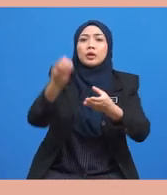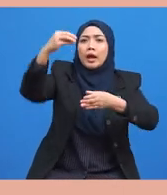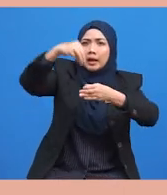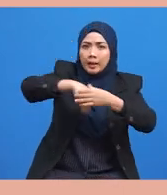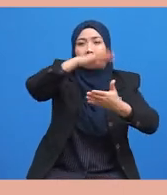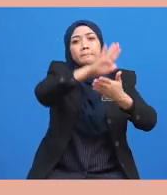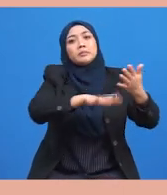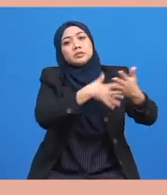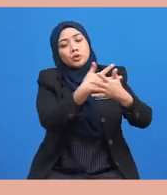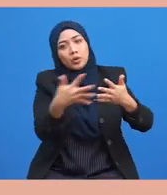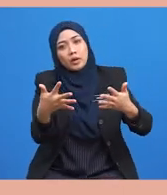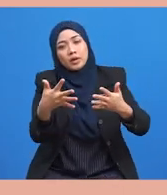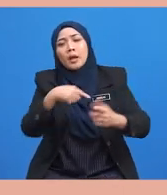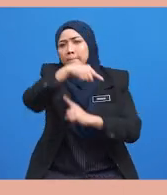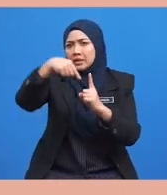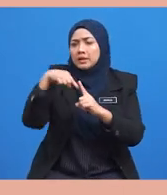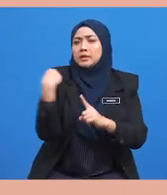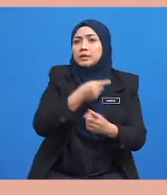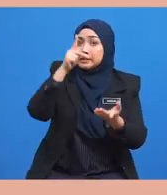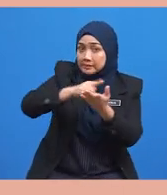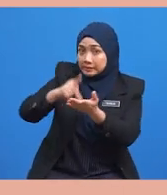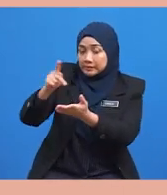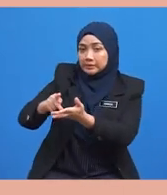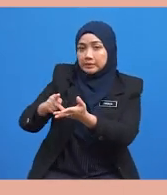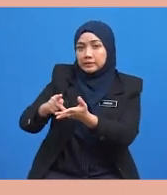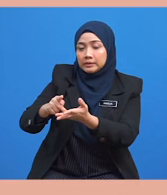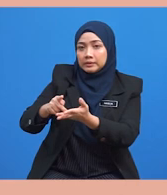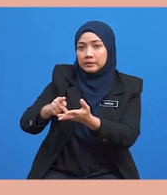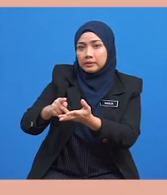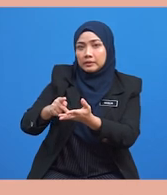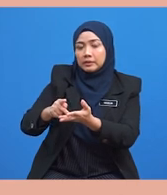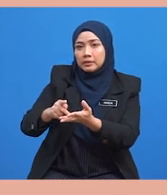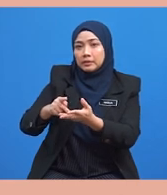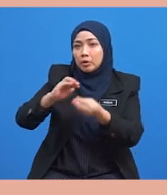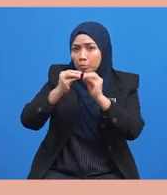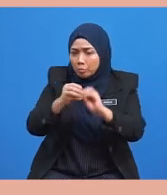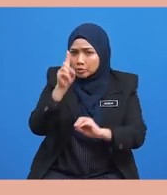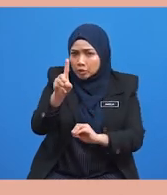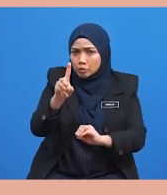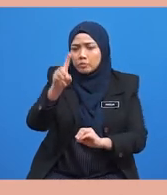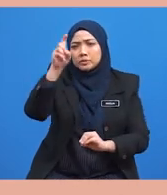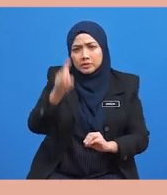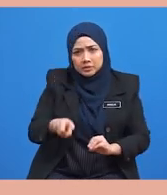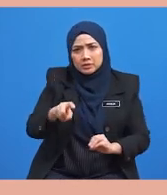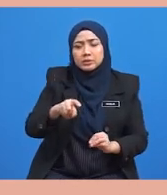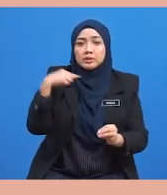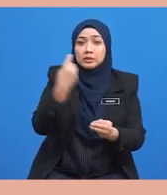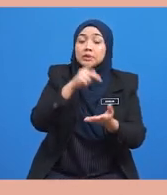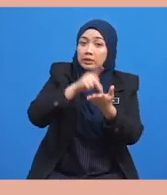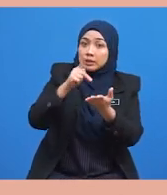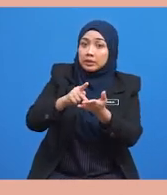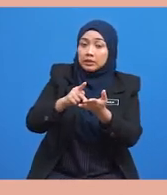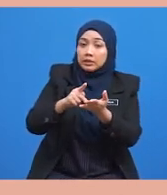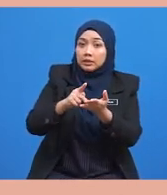kita menghitung julat antara kuartil bagi data tak terkumpul, perkara pertama yang perlu dihitung adalah